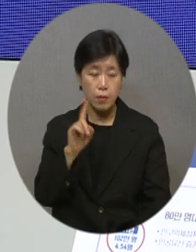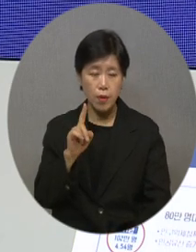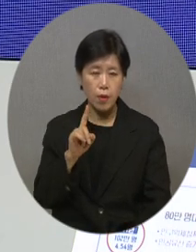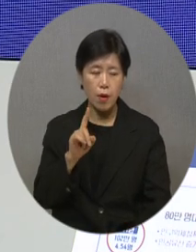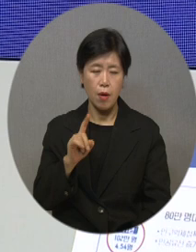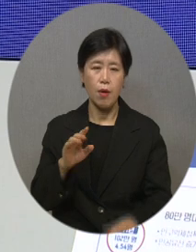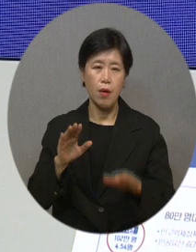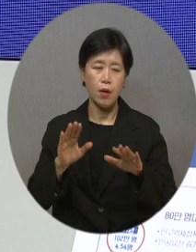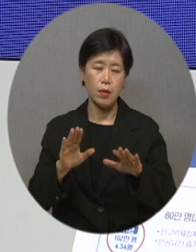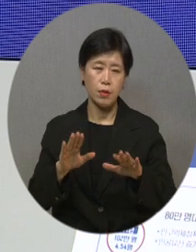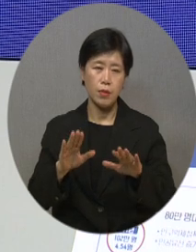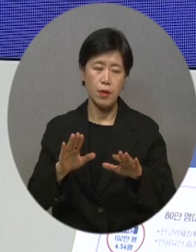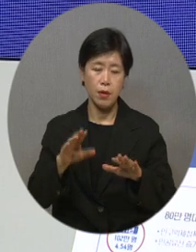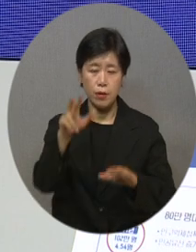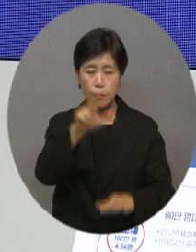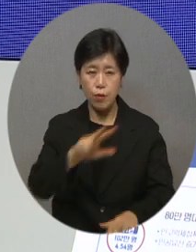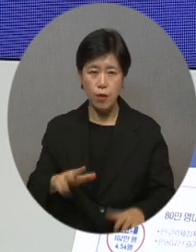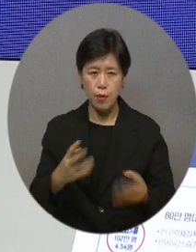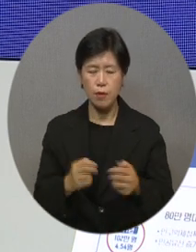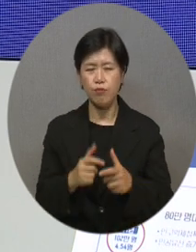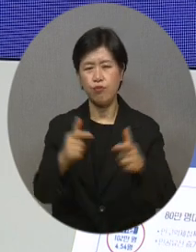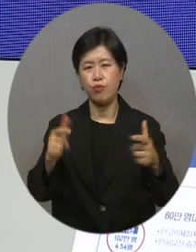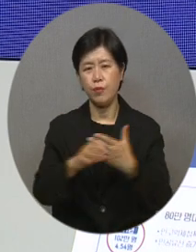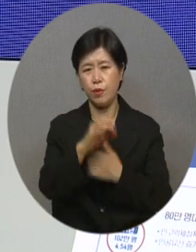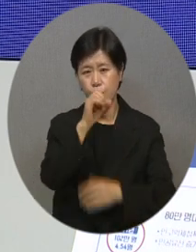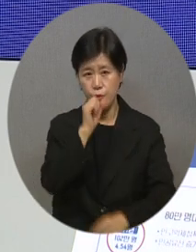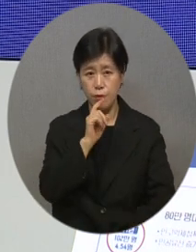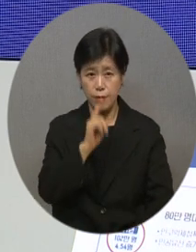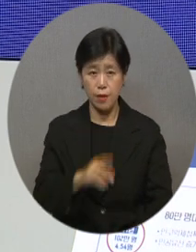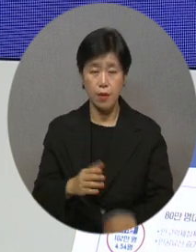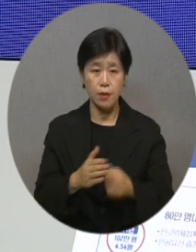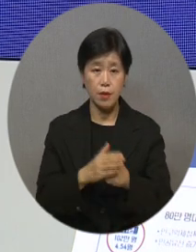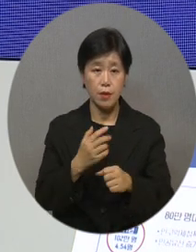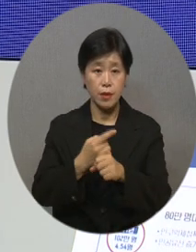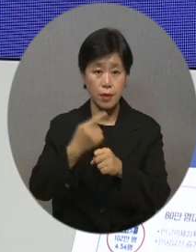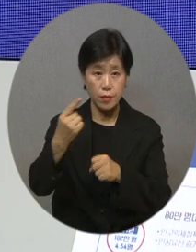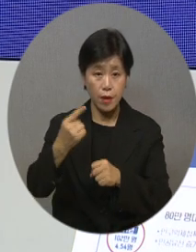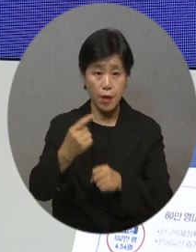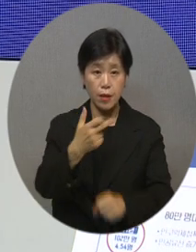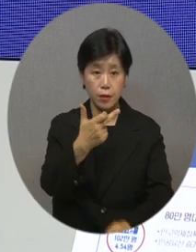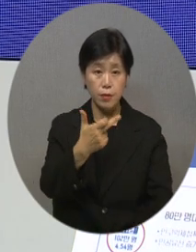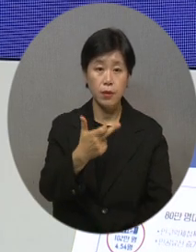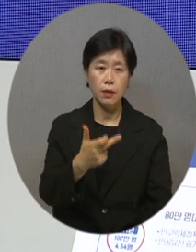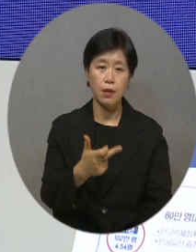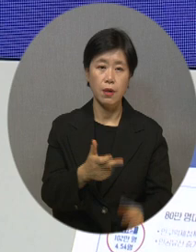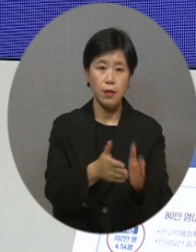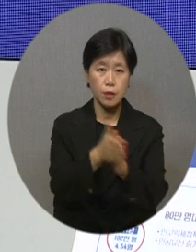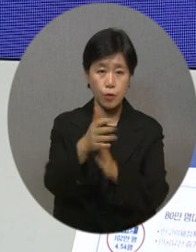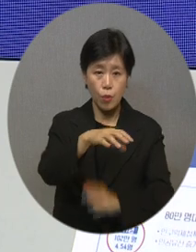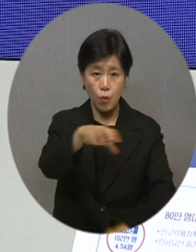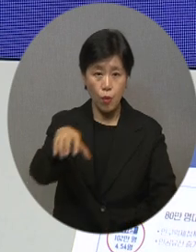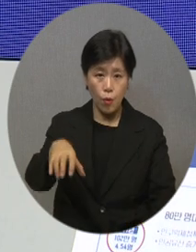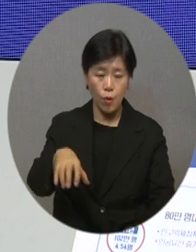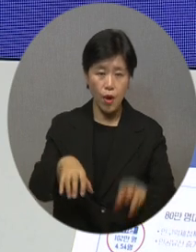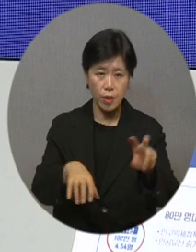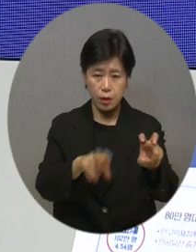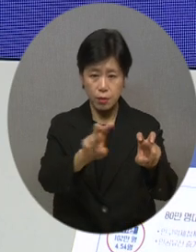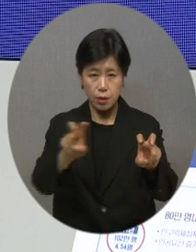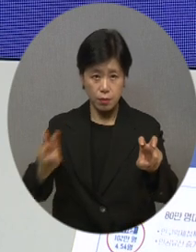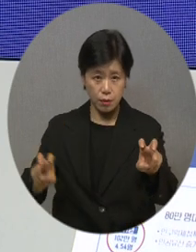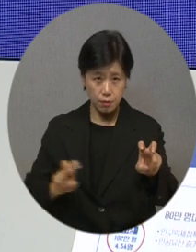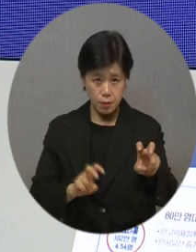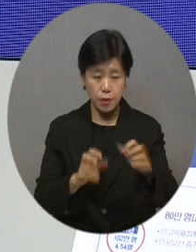17개 시도당 20명씩 해서 340명을 대상으로 할 계획으로 가지고 있고요. 또 발달장애 주간